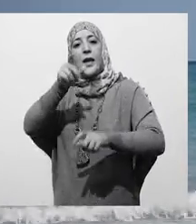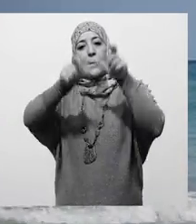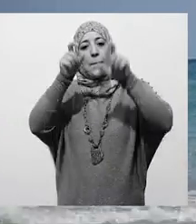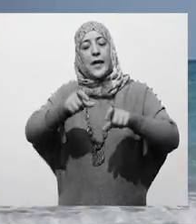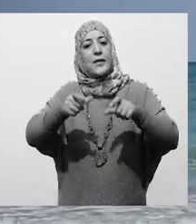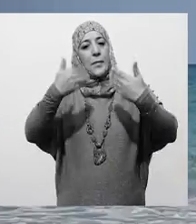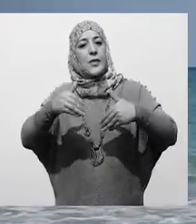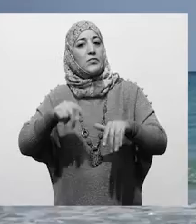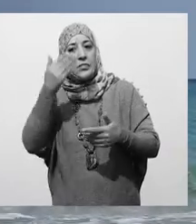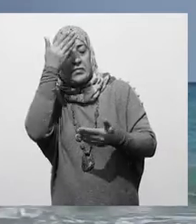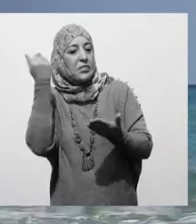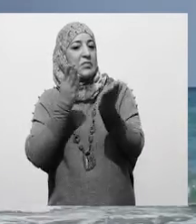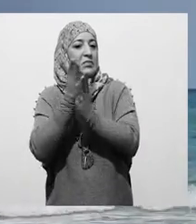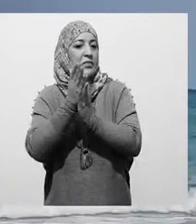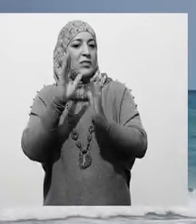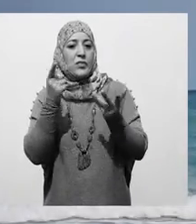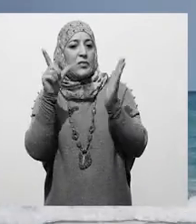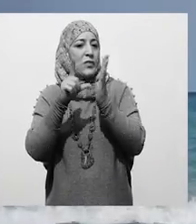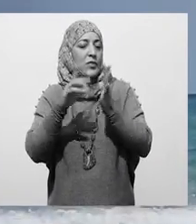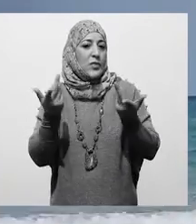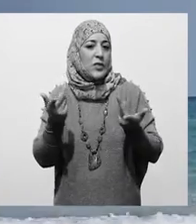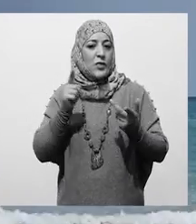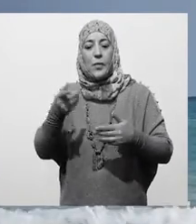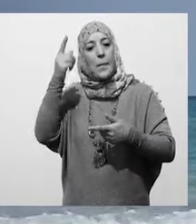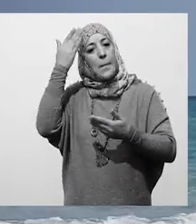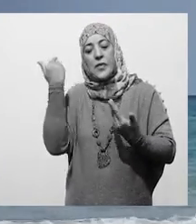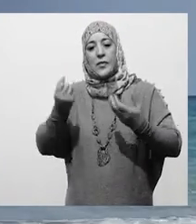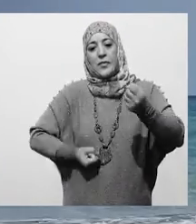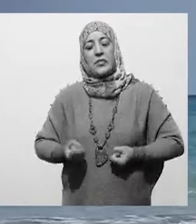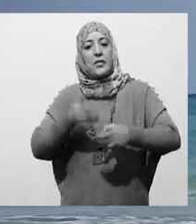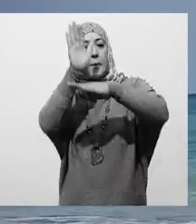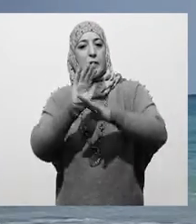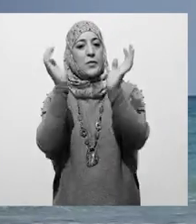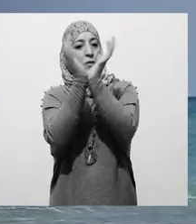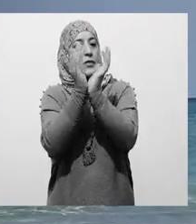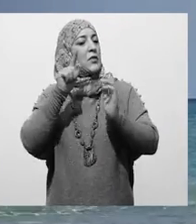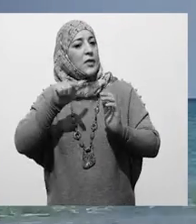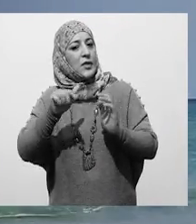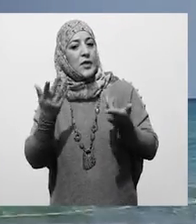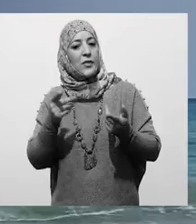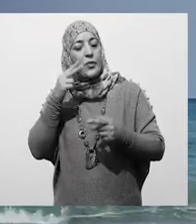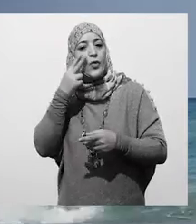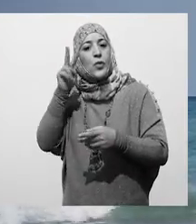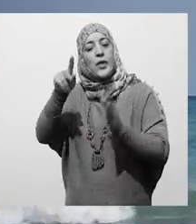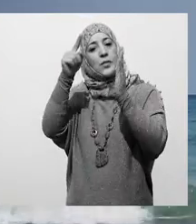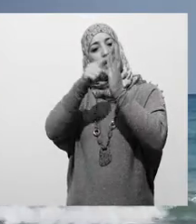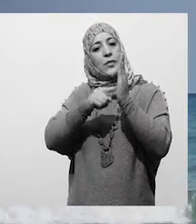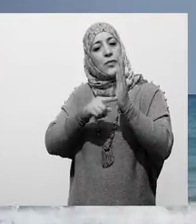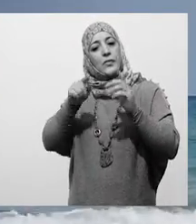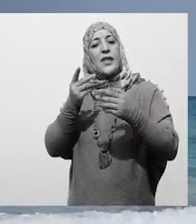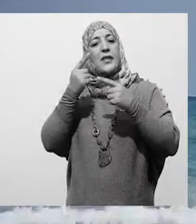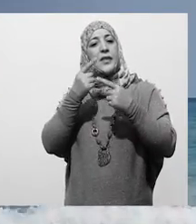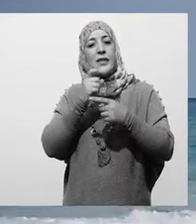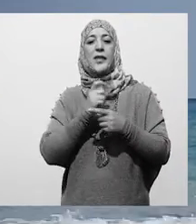handicapées ne connaissent pas leurs droits et n'ont pas connaissance des différents services de protection sociale qui existent. Et ce qu'on a remarqué aussi, c'est la